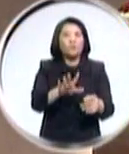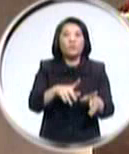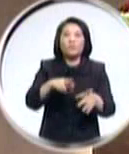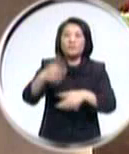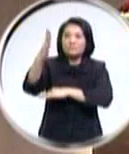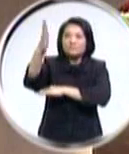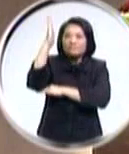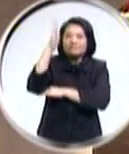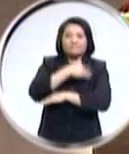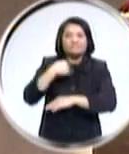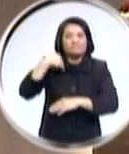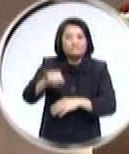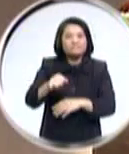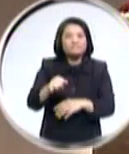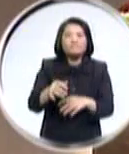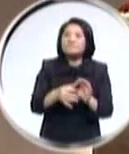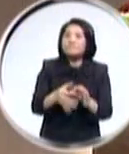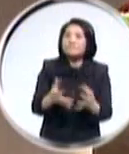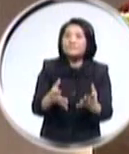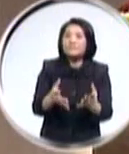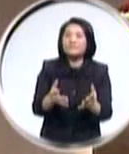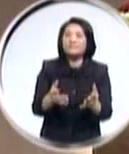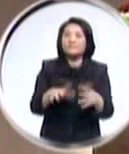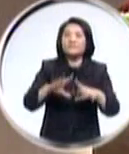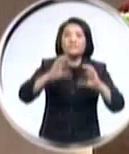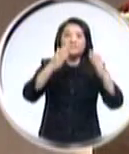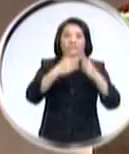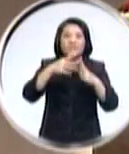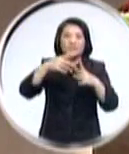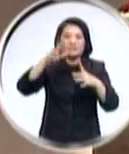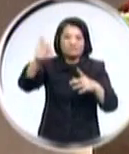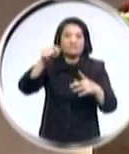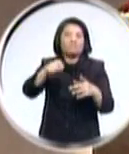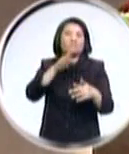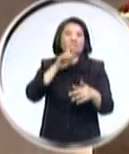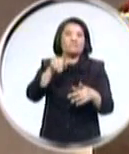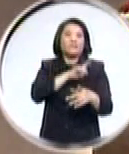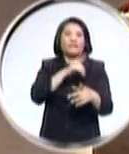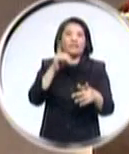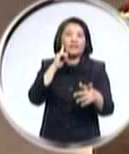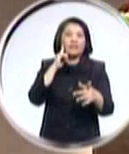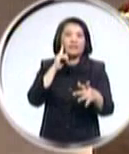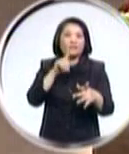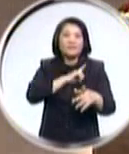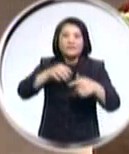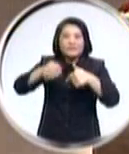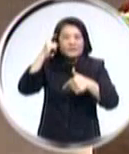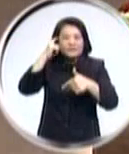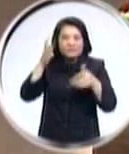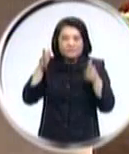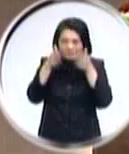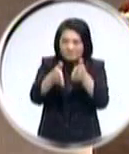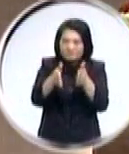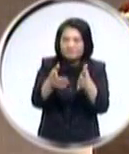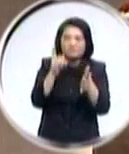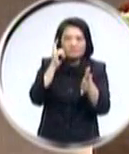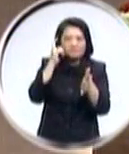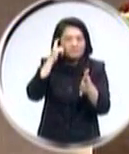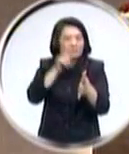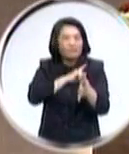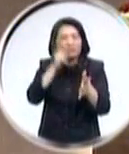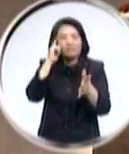府会无能，最关键的原因是在于国家领导人缺乏核心价值，面对剧烈变动